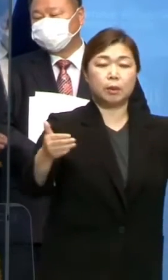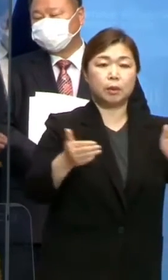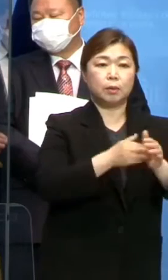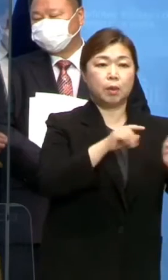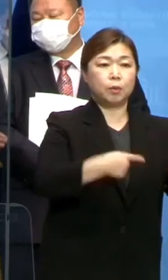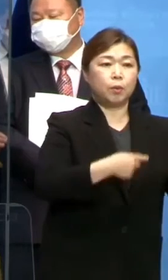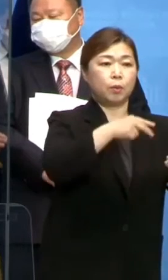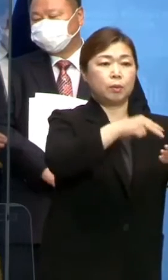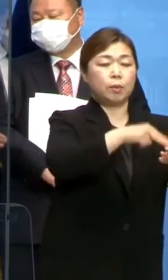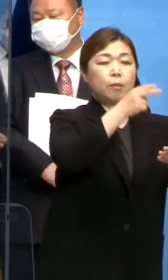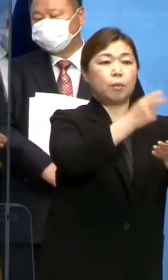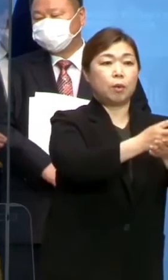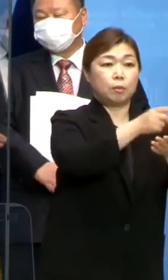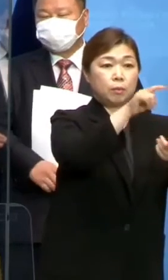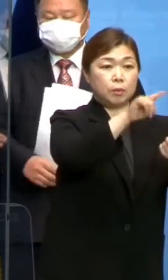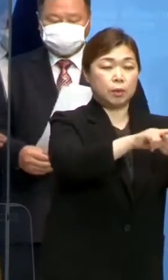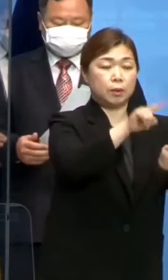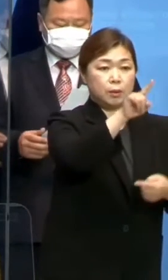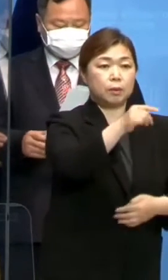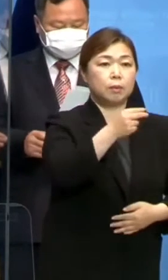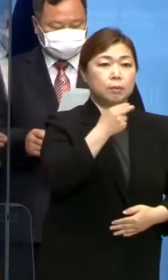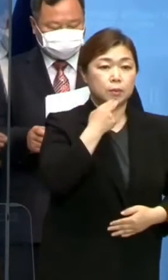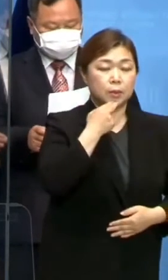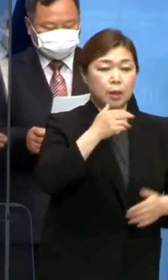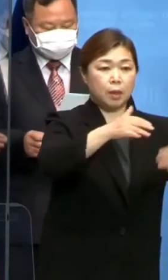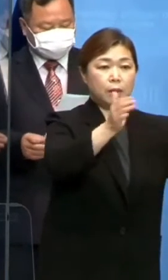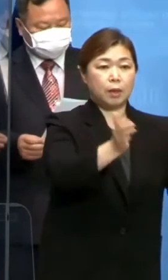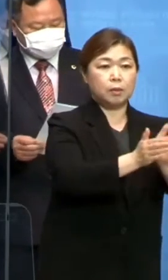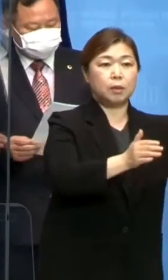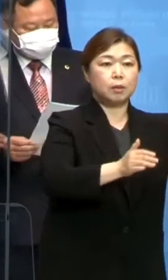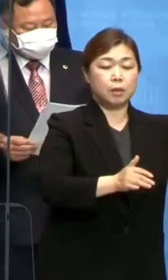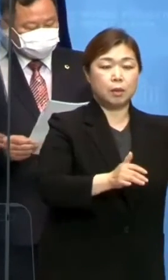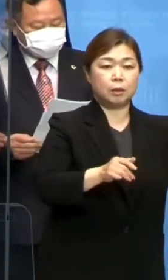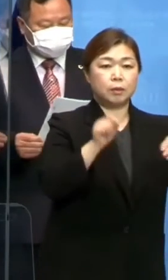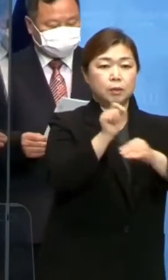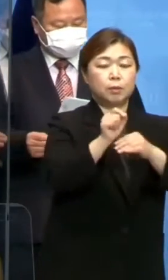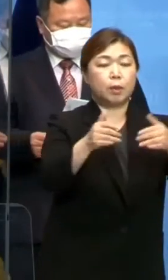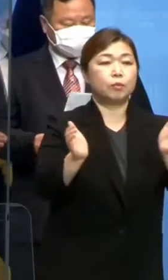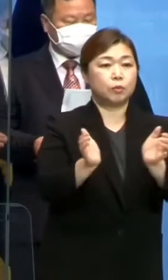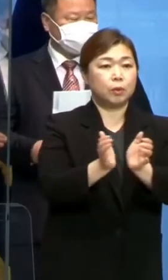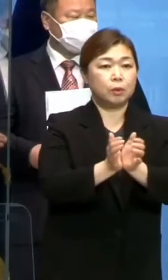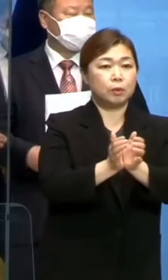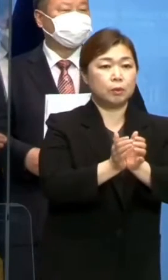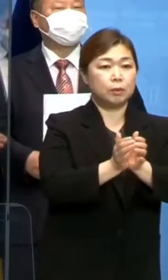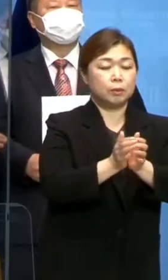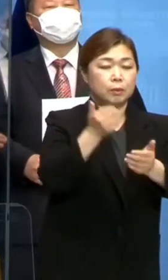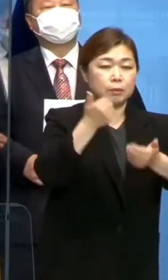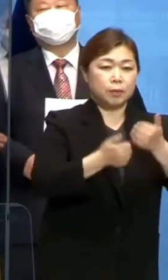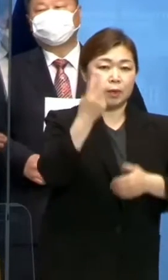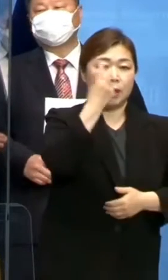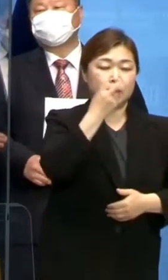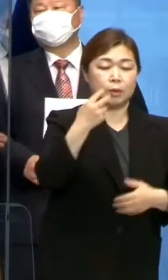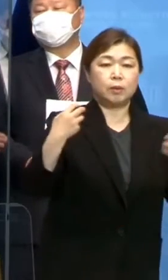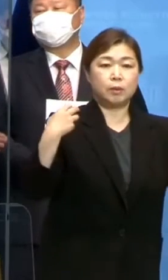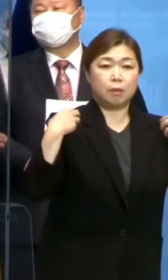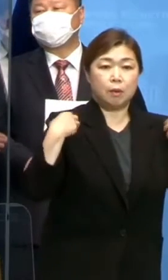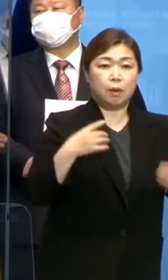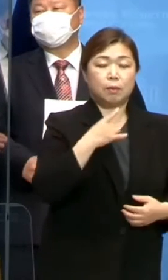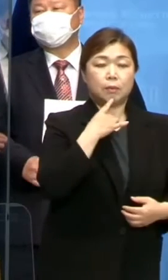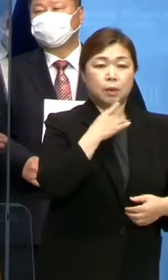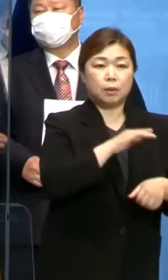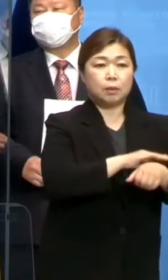독립된 법률이 없습니다 단체장과 집행부에 대한 견제와 감시의 역할에 충실할 수